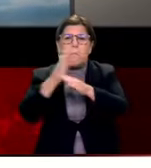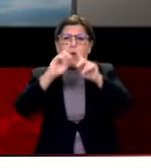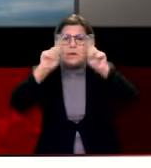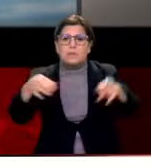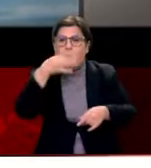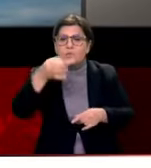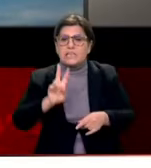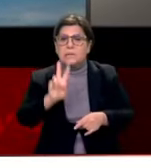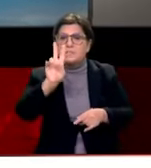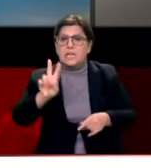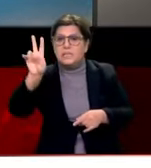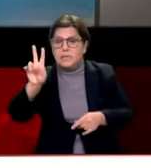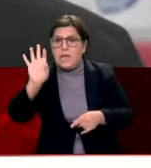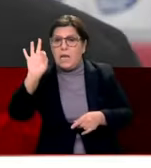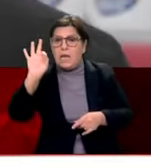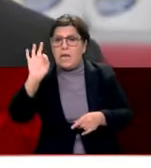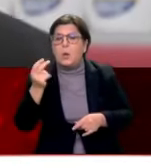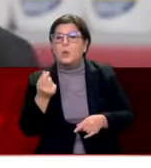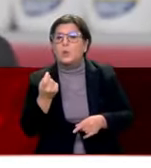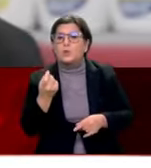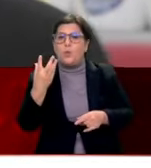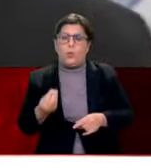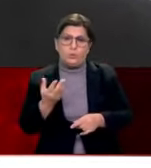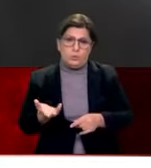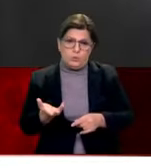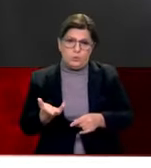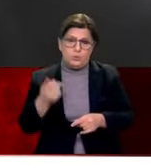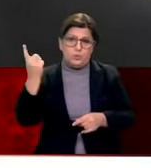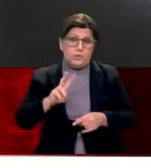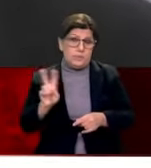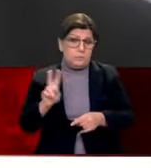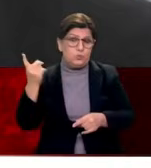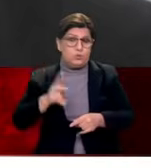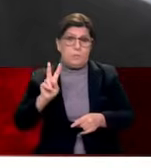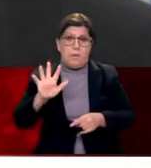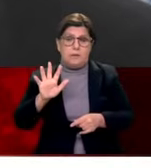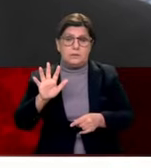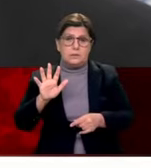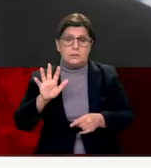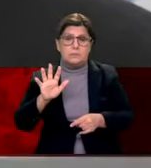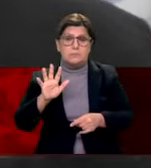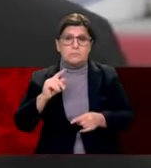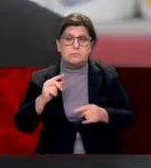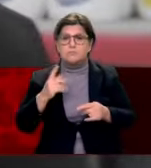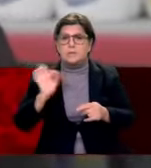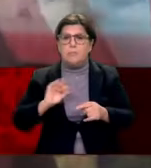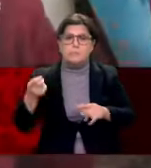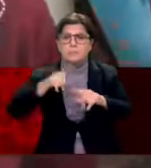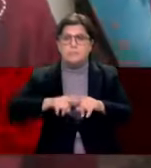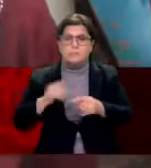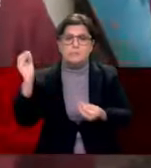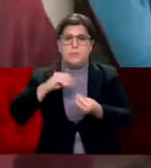Ocak'ta 77 lira 50 kuruş oldu. Yeni gelen ürünlere hepsinde %20 %25 dilimde bir artış oldu şu